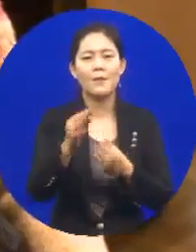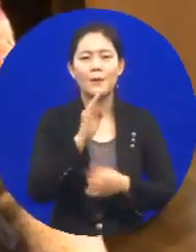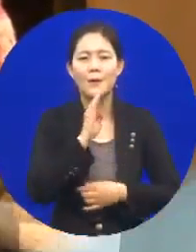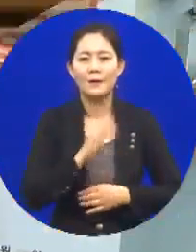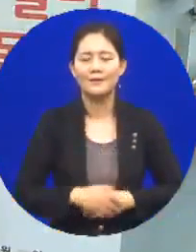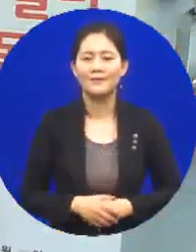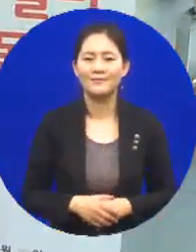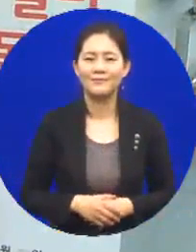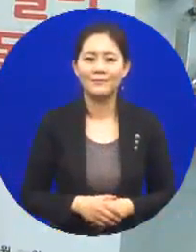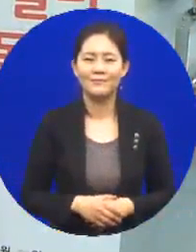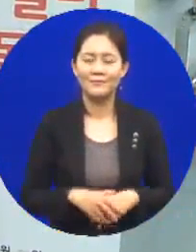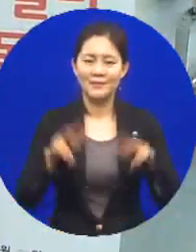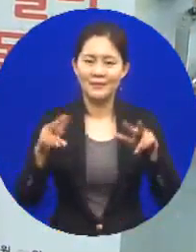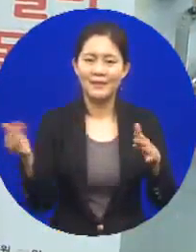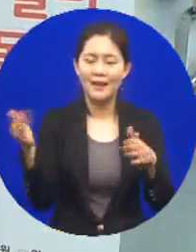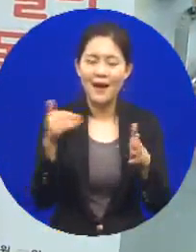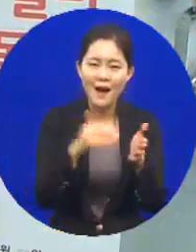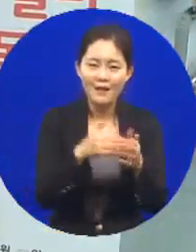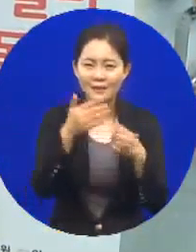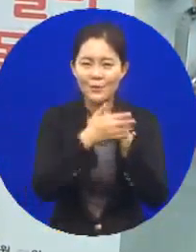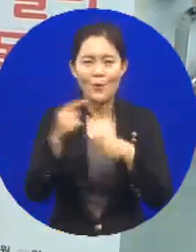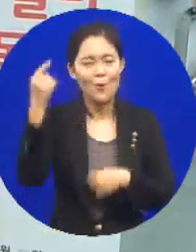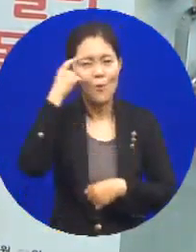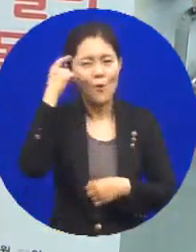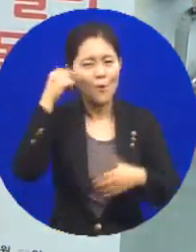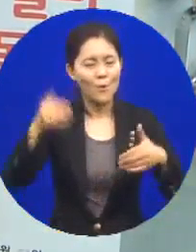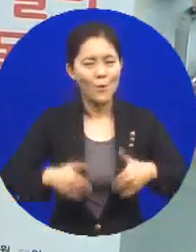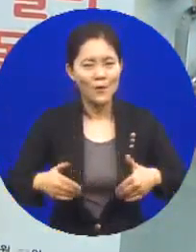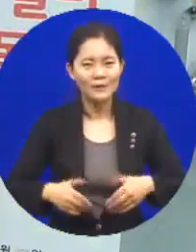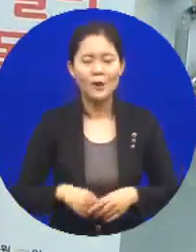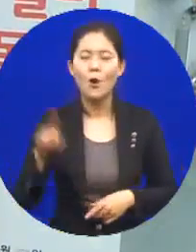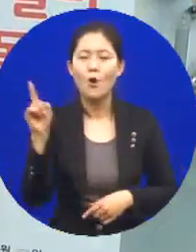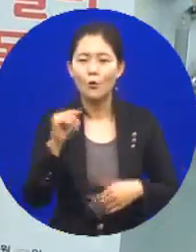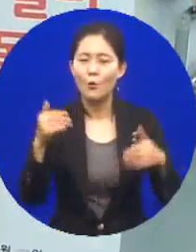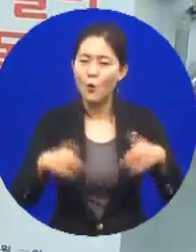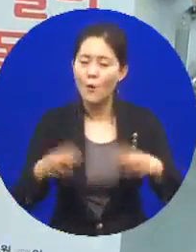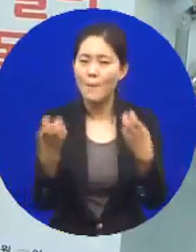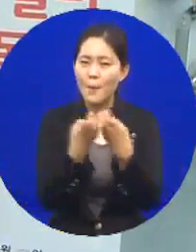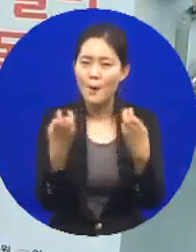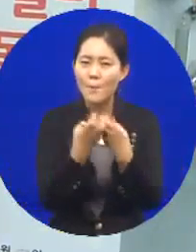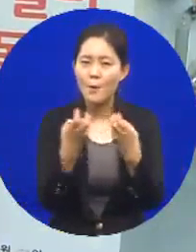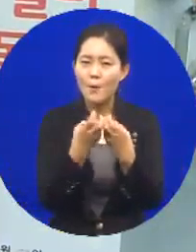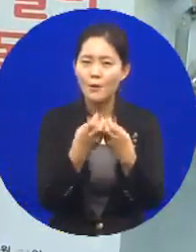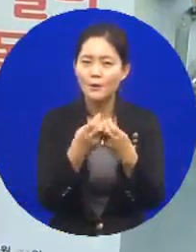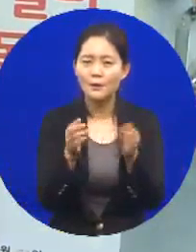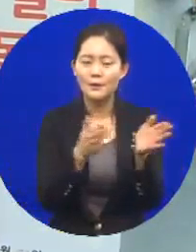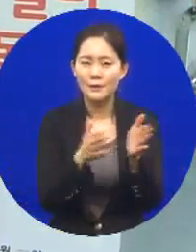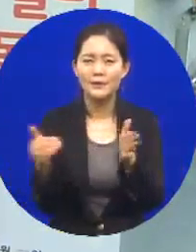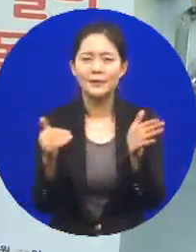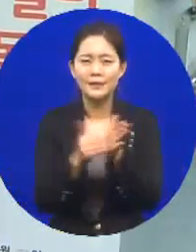합니다. 네, 지금까지 조부모 교육이 왜 필요한지 또 어떻게 해야 되는지 그 방법에 대한 이론